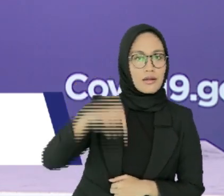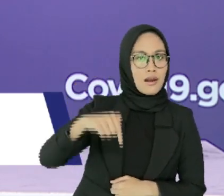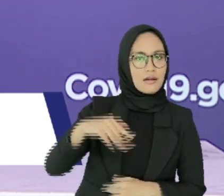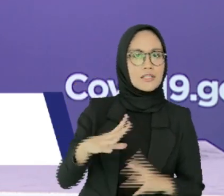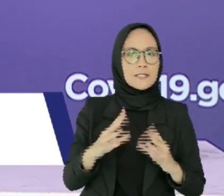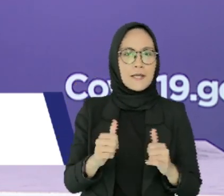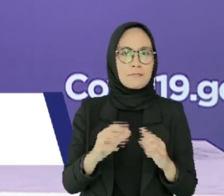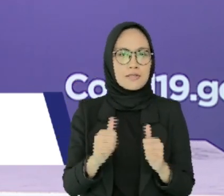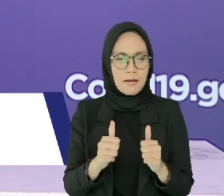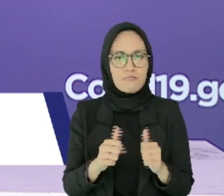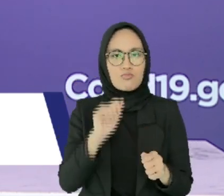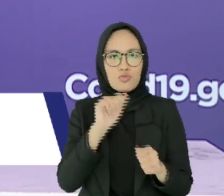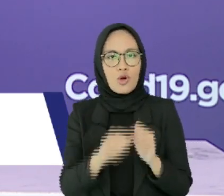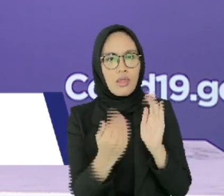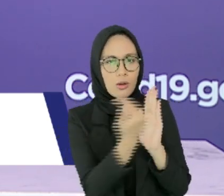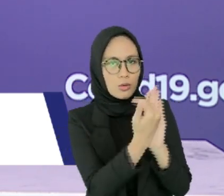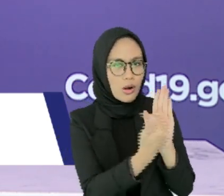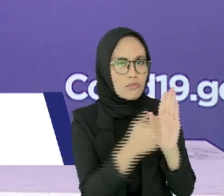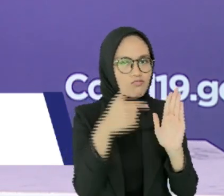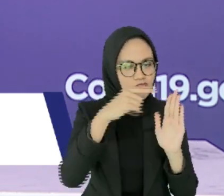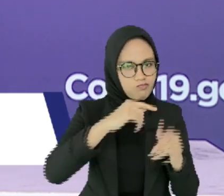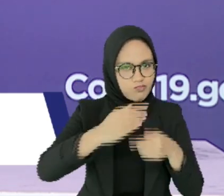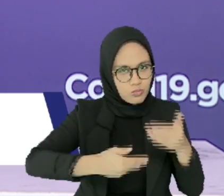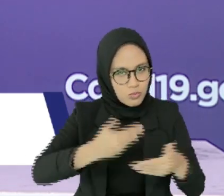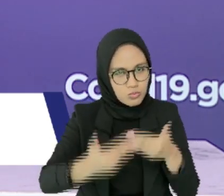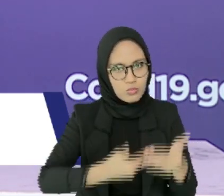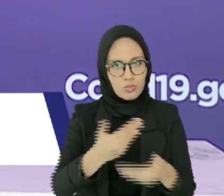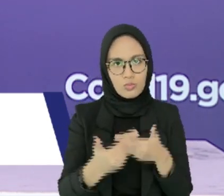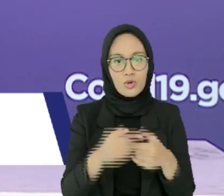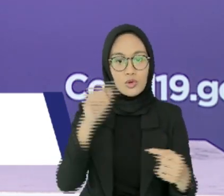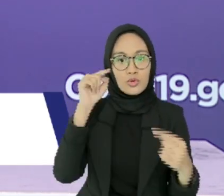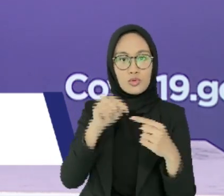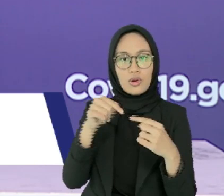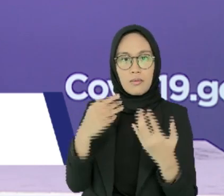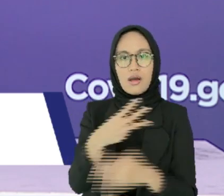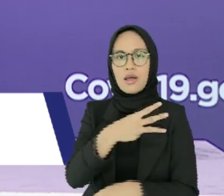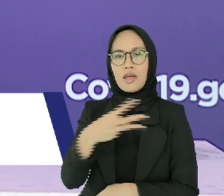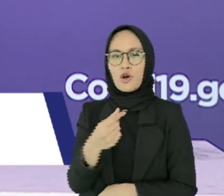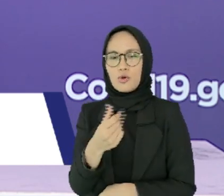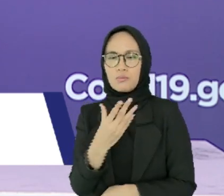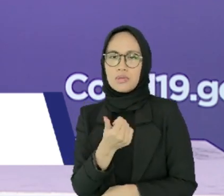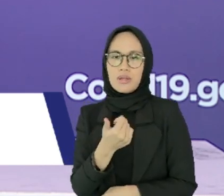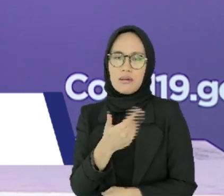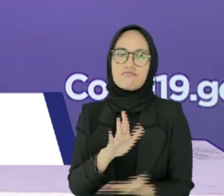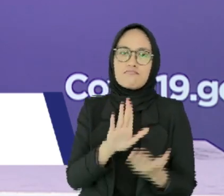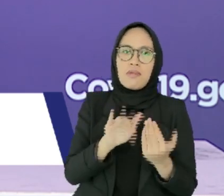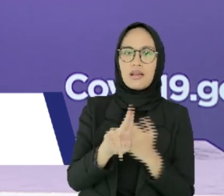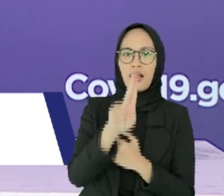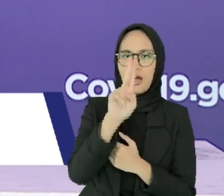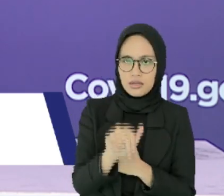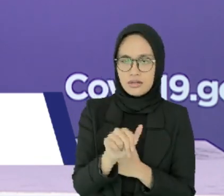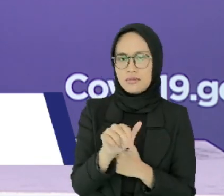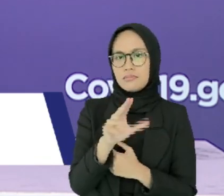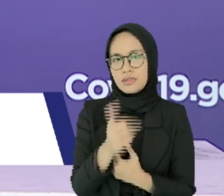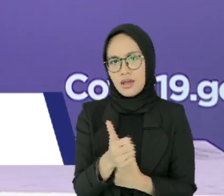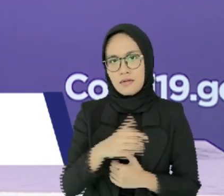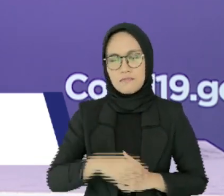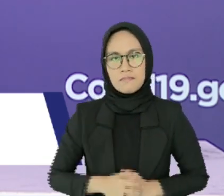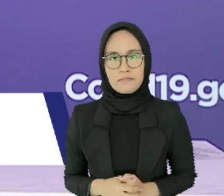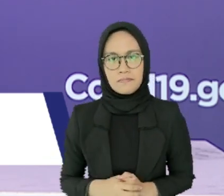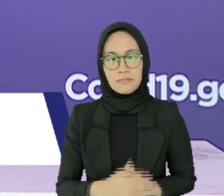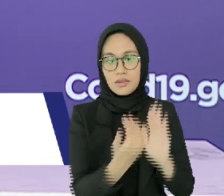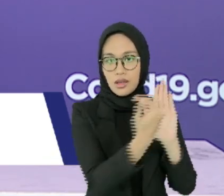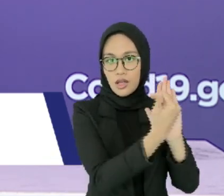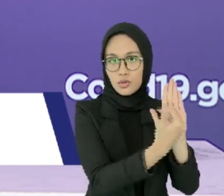kebijakan dengan hati-hati agar pemulihan ekonomi bisa berjalan secara aman penerapan kebijakan